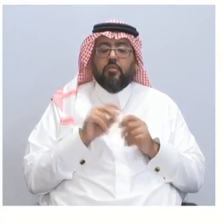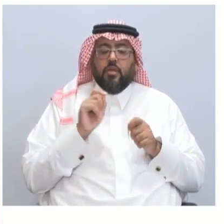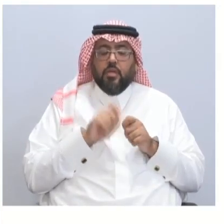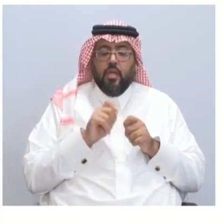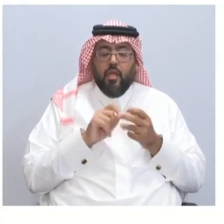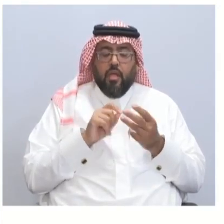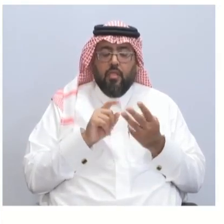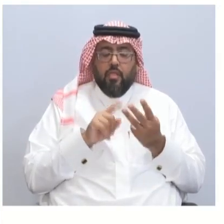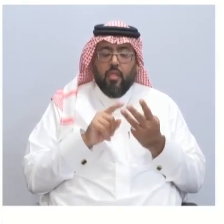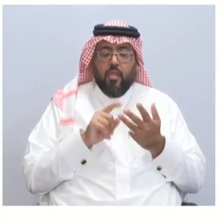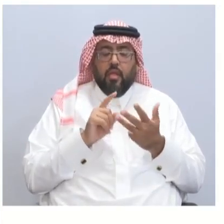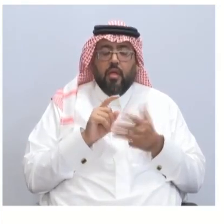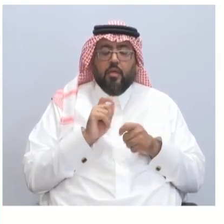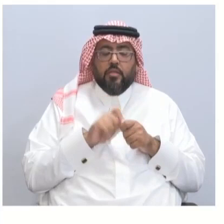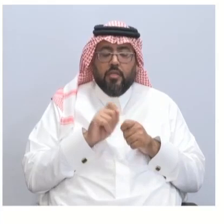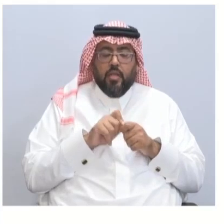الصناعه